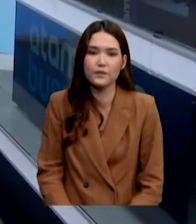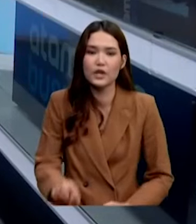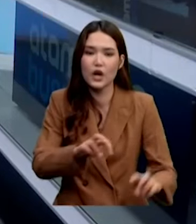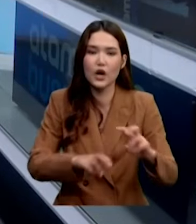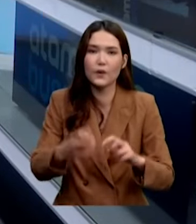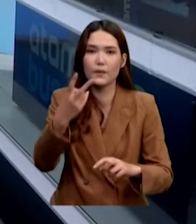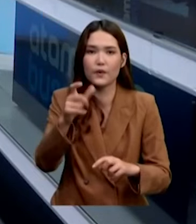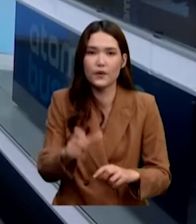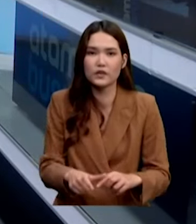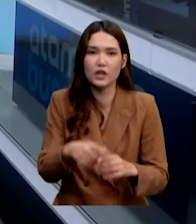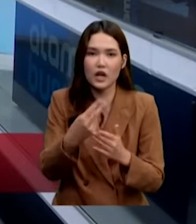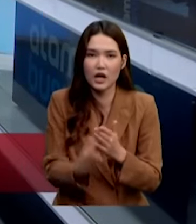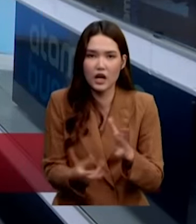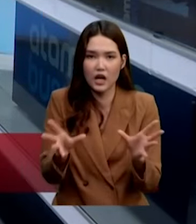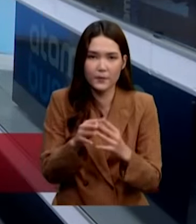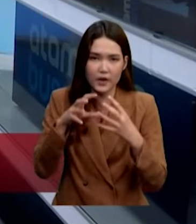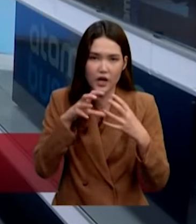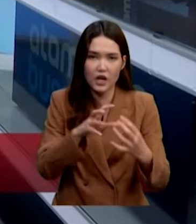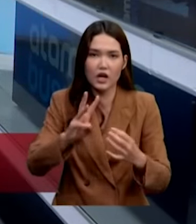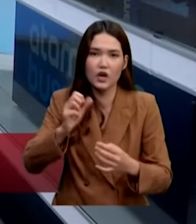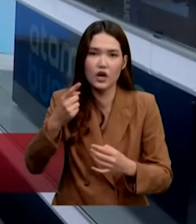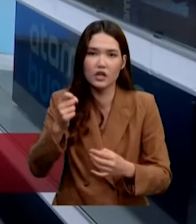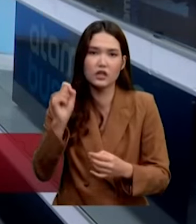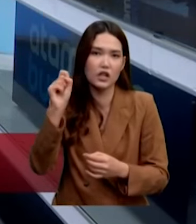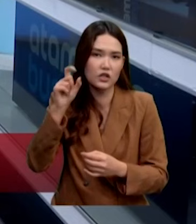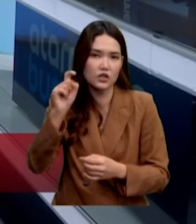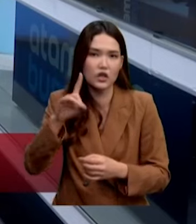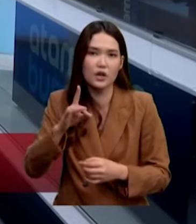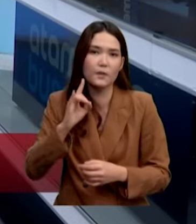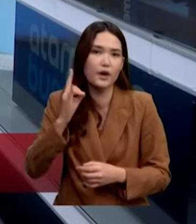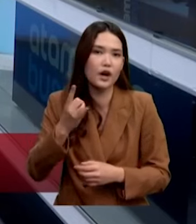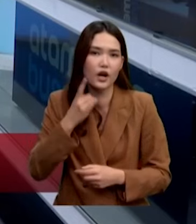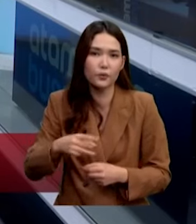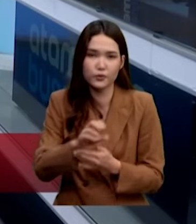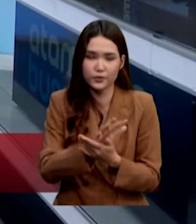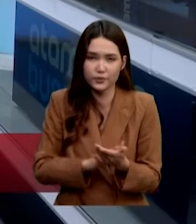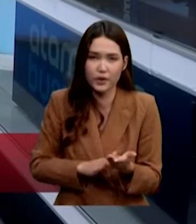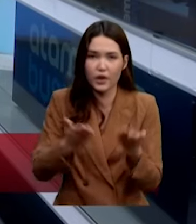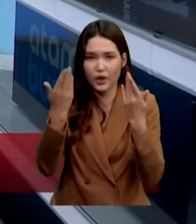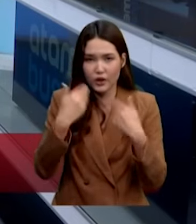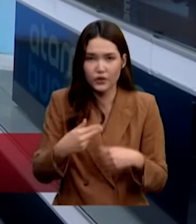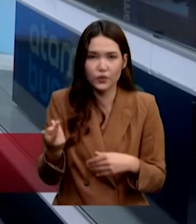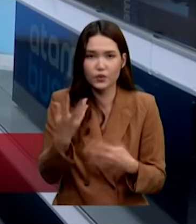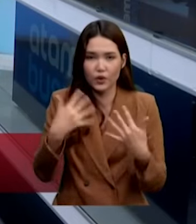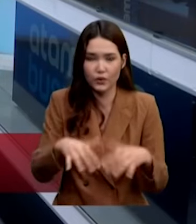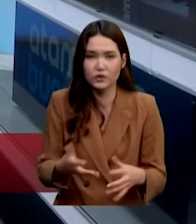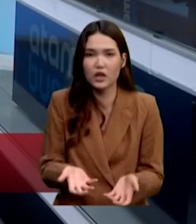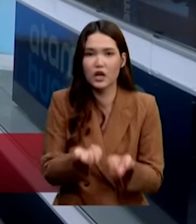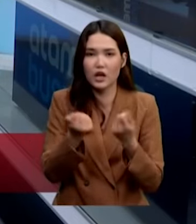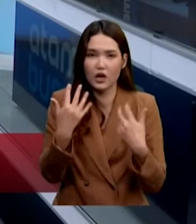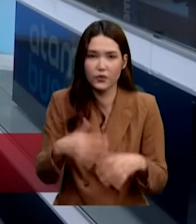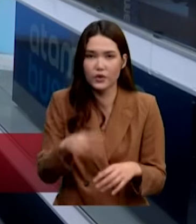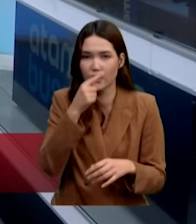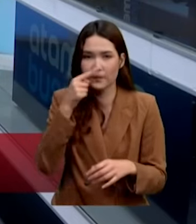Поиски двух человек, провалившихся вместе с автобусом в шахту золотого рудника в Павлодарской области, продолжаются. Тела двоих уже подняли на